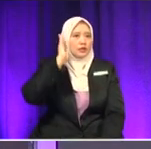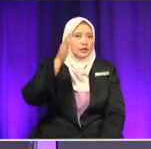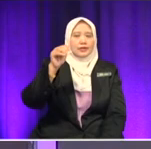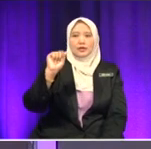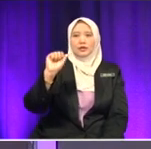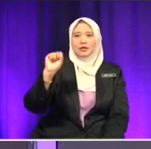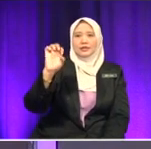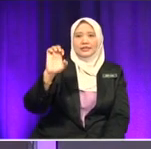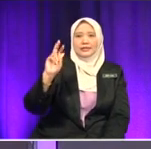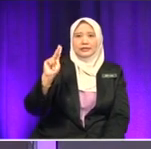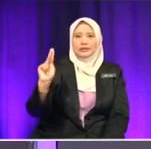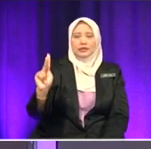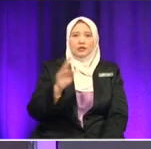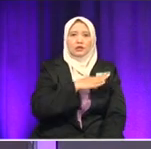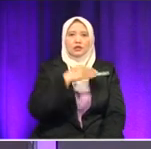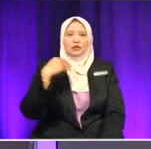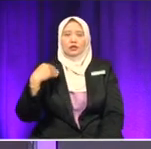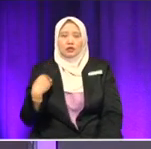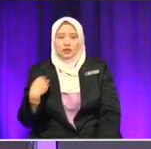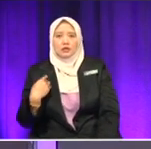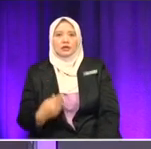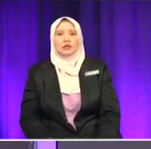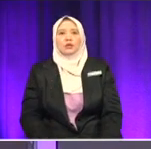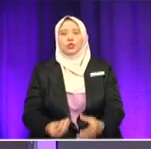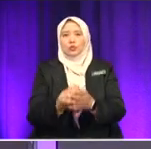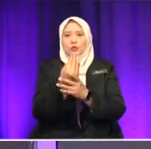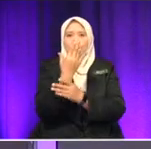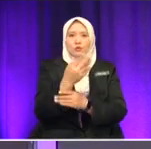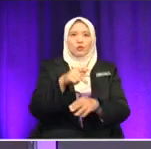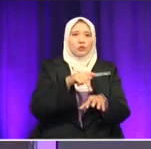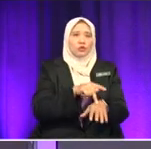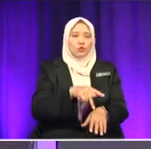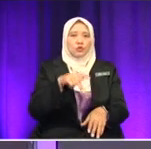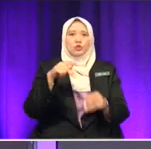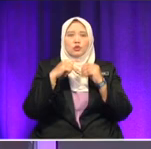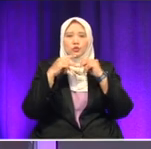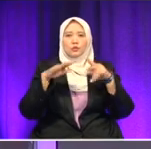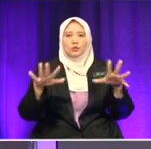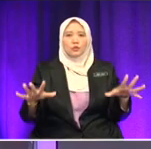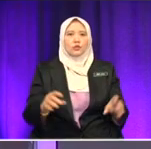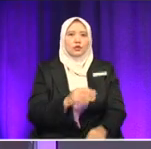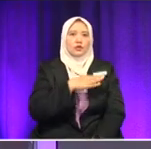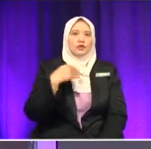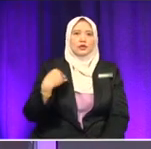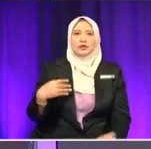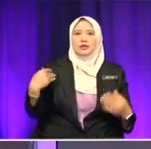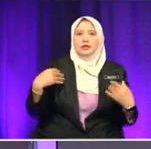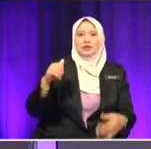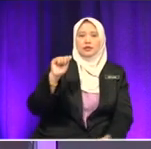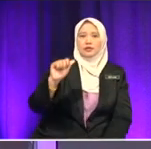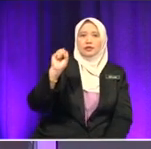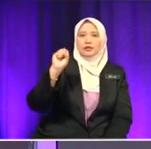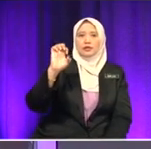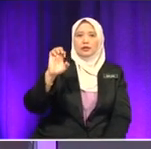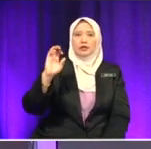pertunasan bagi yeast dan juga pembentukan spora. Dan yang terakhir, ia juga menjalankan pembiakan secara seks iaitu